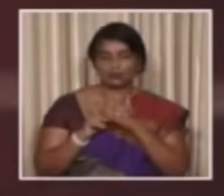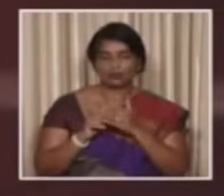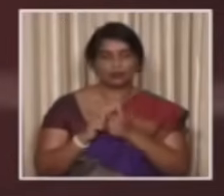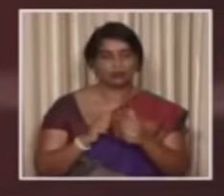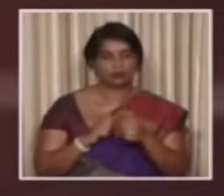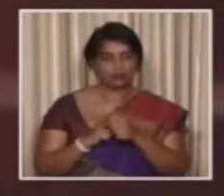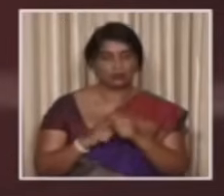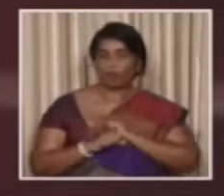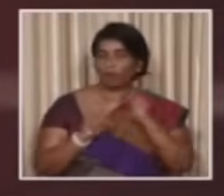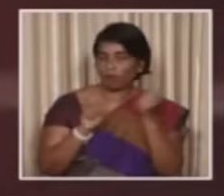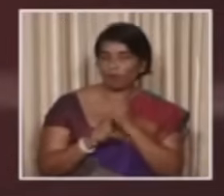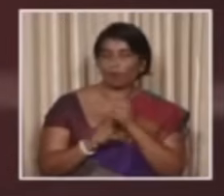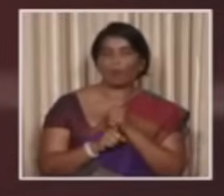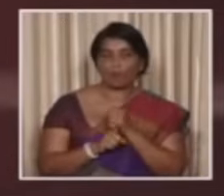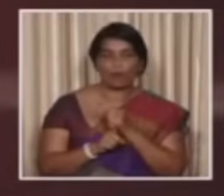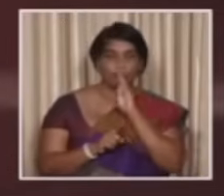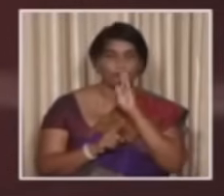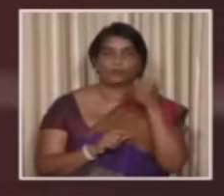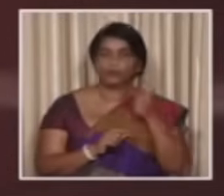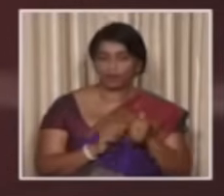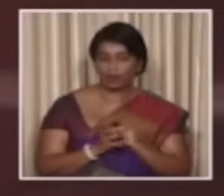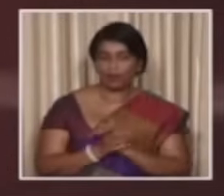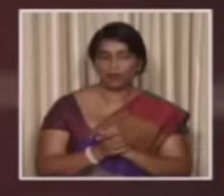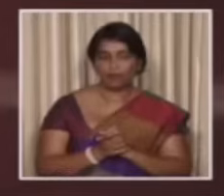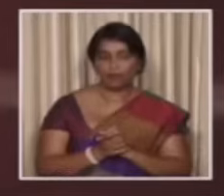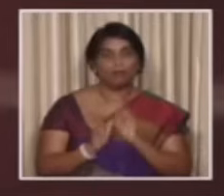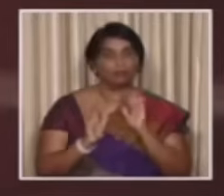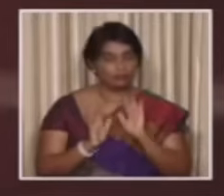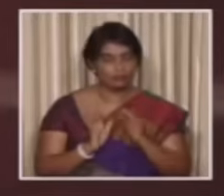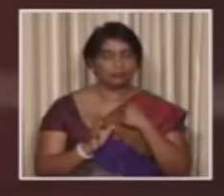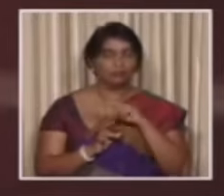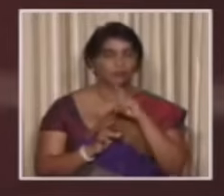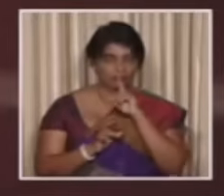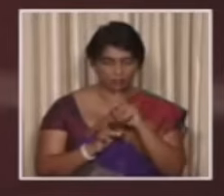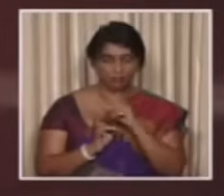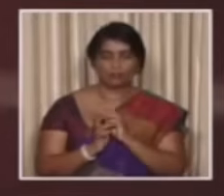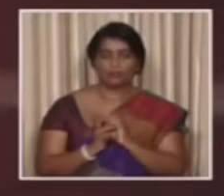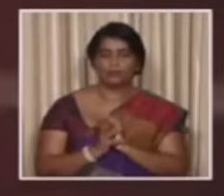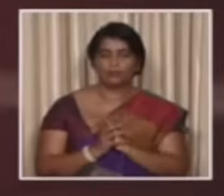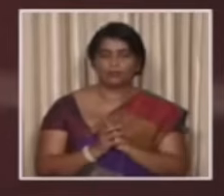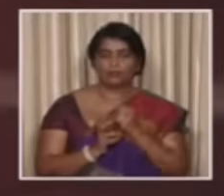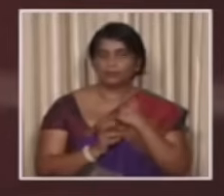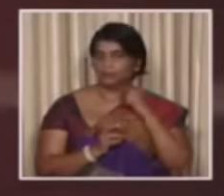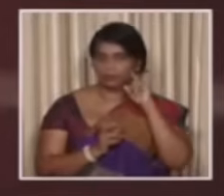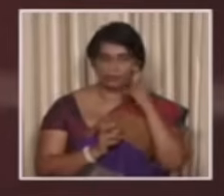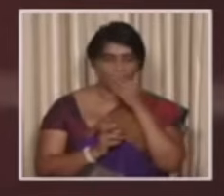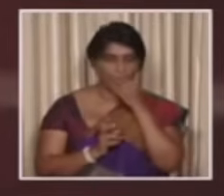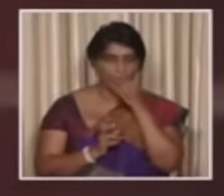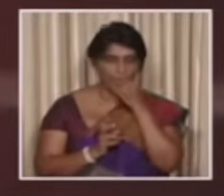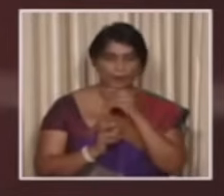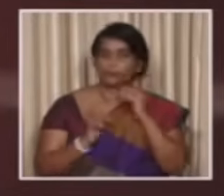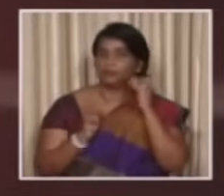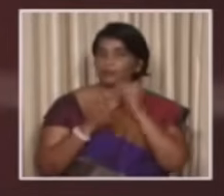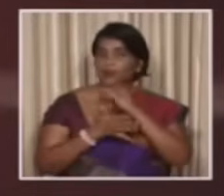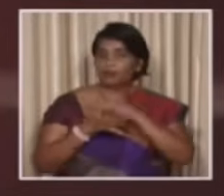ගෙනියන සටන හරියට වටිනවා. හැබැයි මම මතක් කරන්නට ඕන, මම දන්නේ මේ ලිපිය